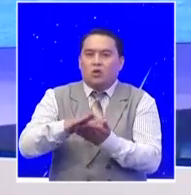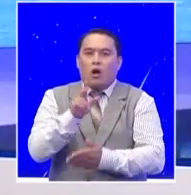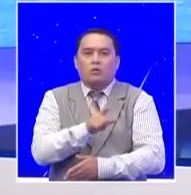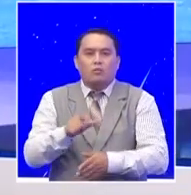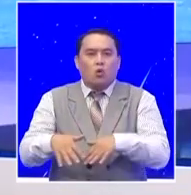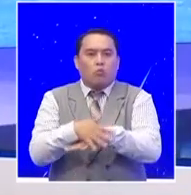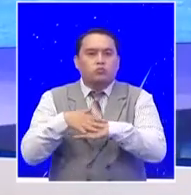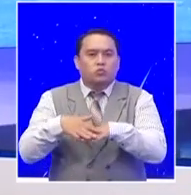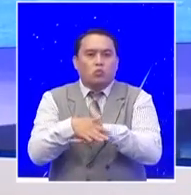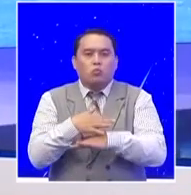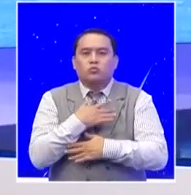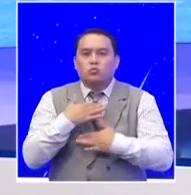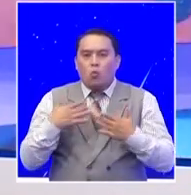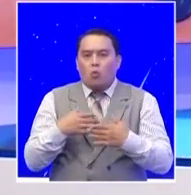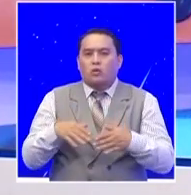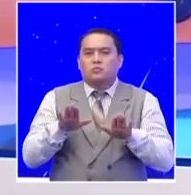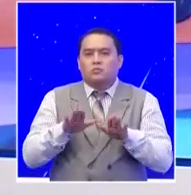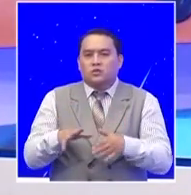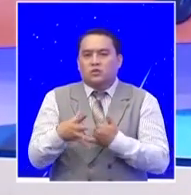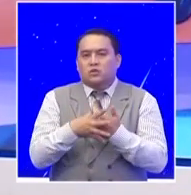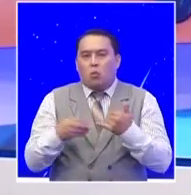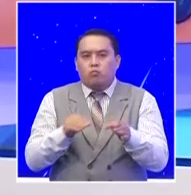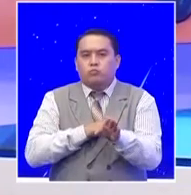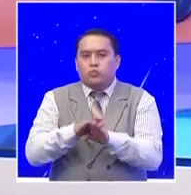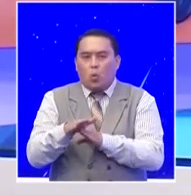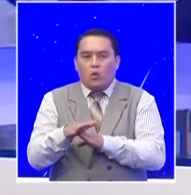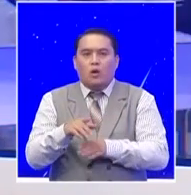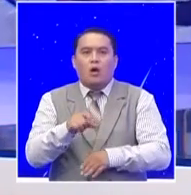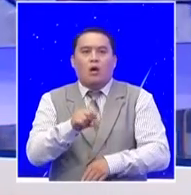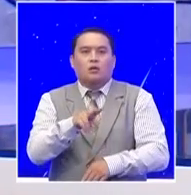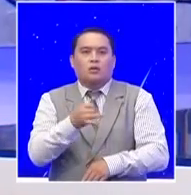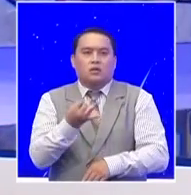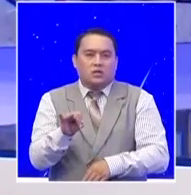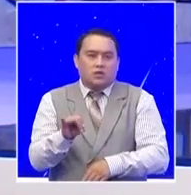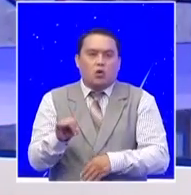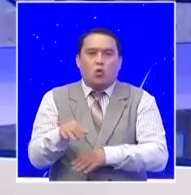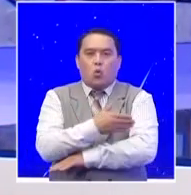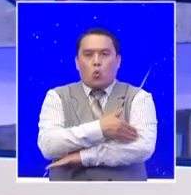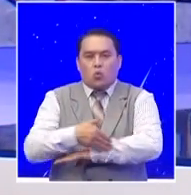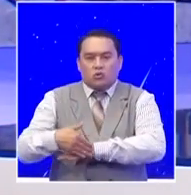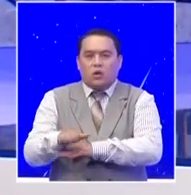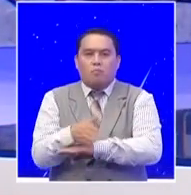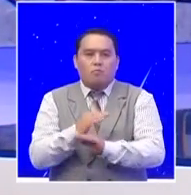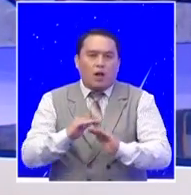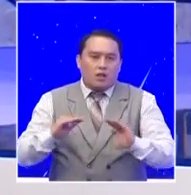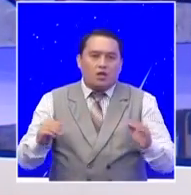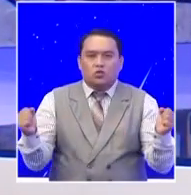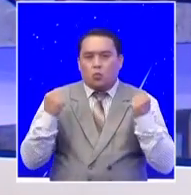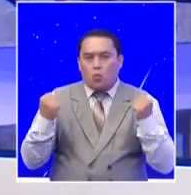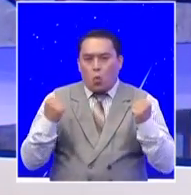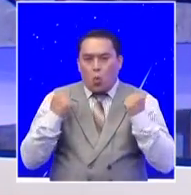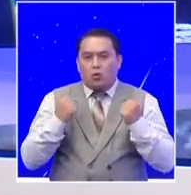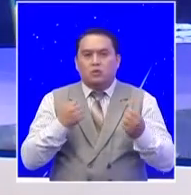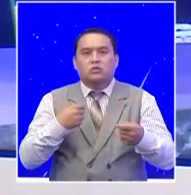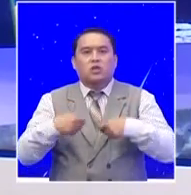көп шоғырланған жерлер жіті залалсыздандырылуда. Натрий гипохлорит ерітіндісімен көше, тротуарлар, балалар және спорт алаңдары,